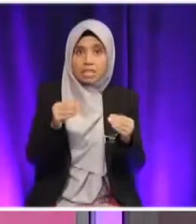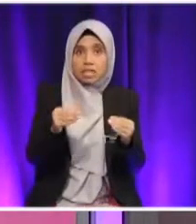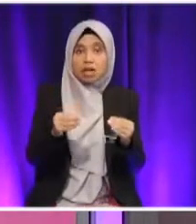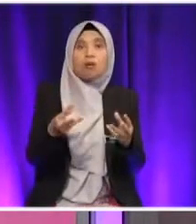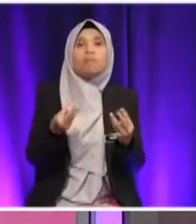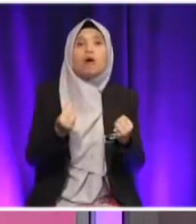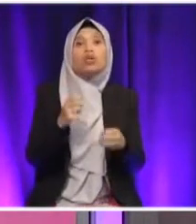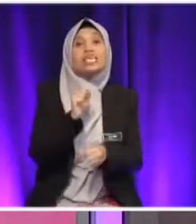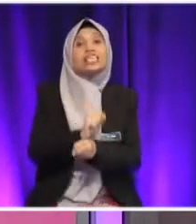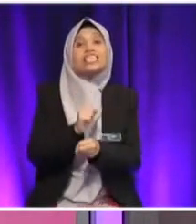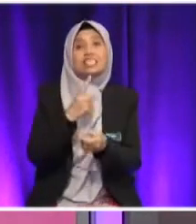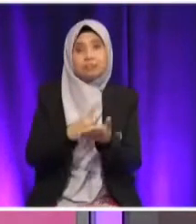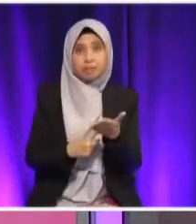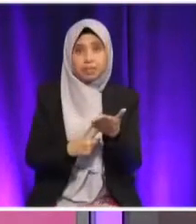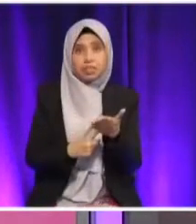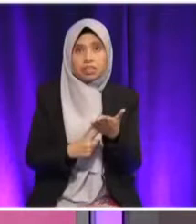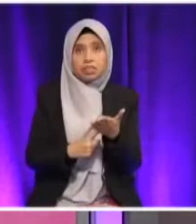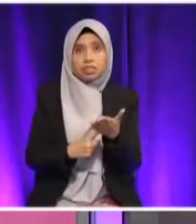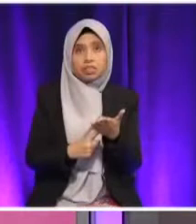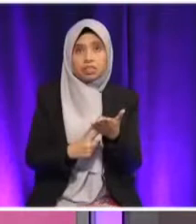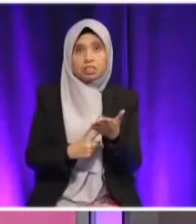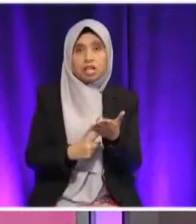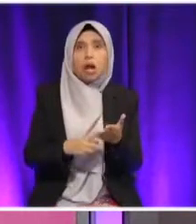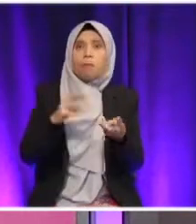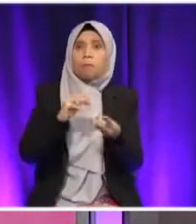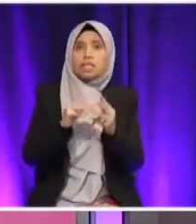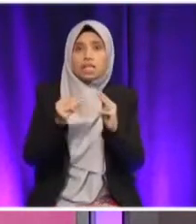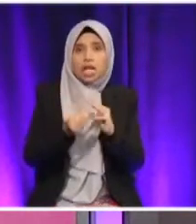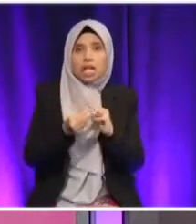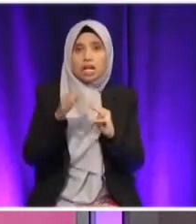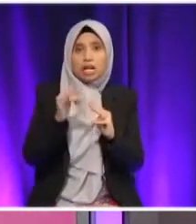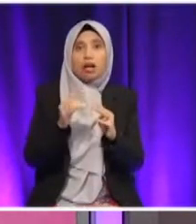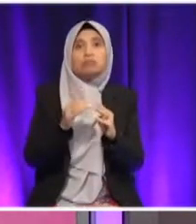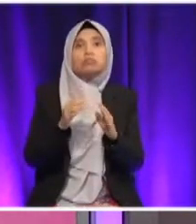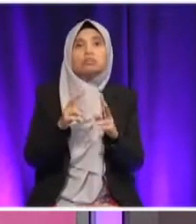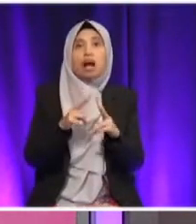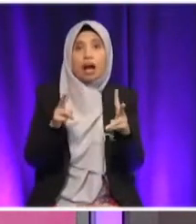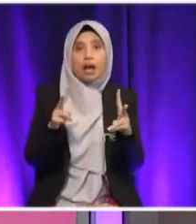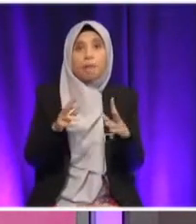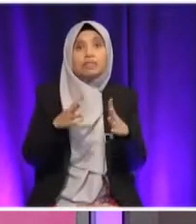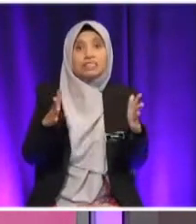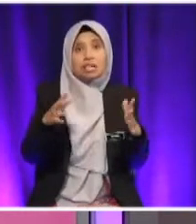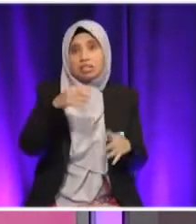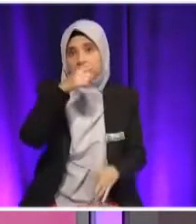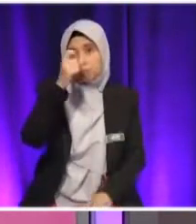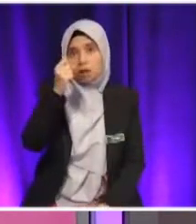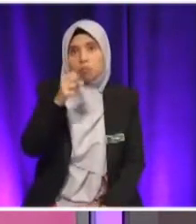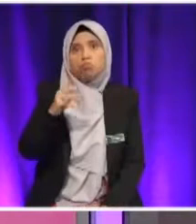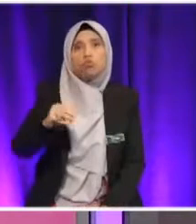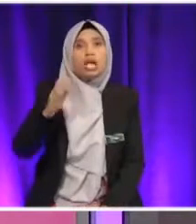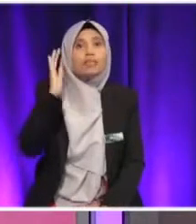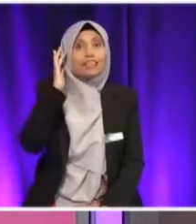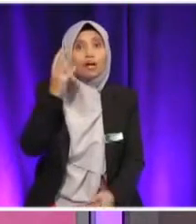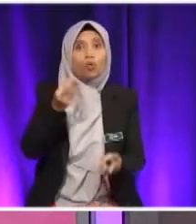tak tahu hahaha itu adalah satu ah masa Allah yang pada saya sangat besar suami tak tahu Nak nah apel jinak